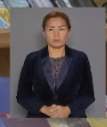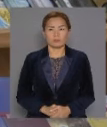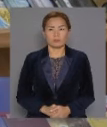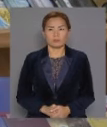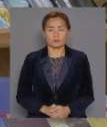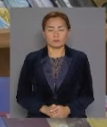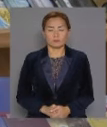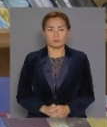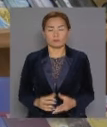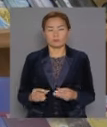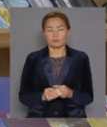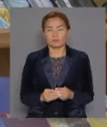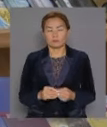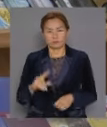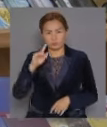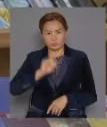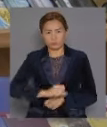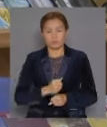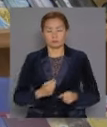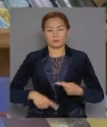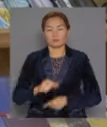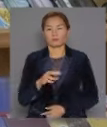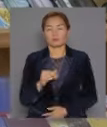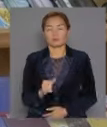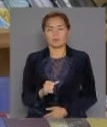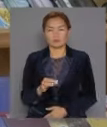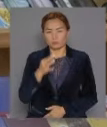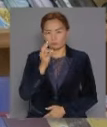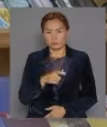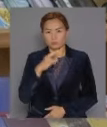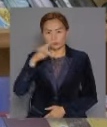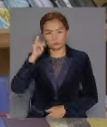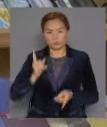екпінмен өзін мойындатып келген біздің Атыраудың ғана емес, қазақтың үлкен мақтанышы.